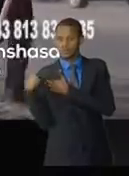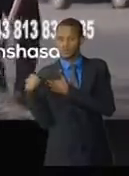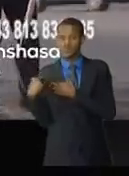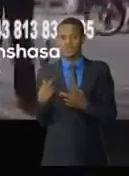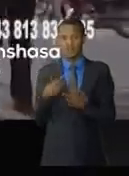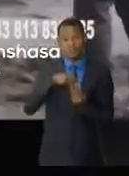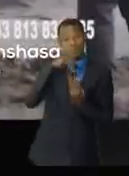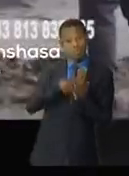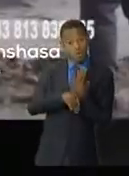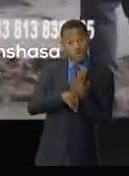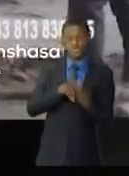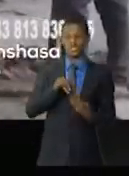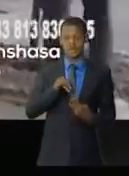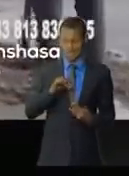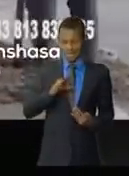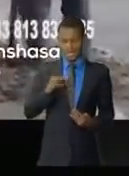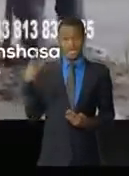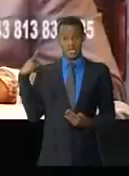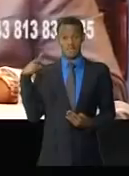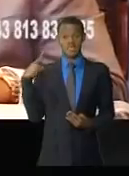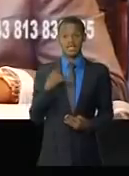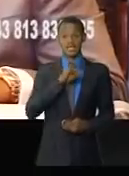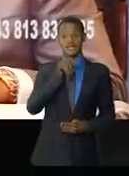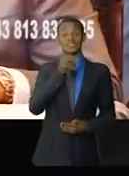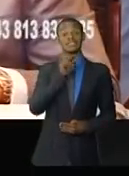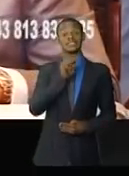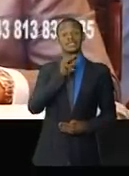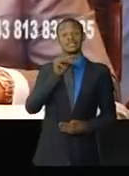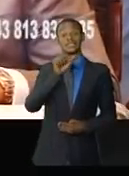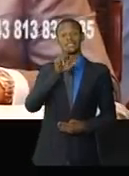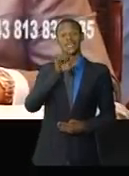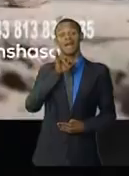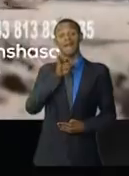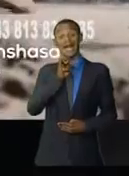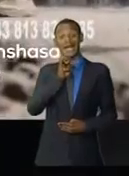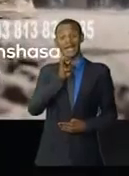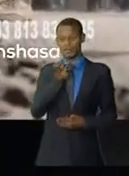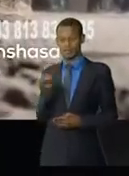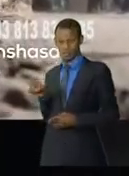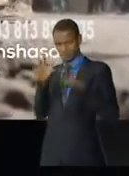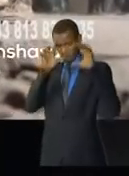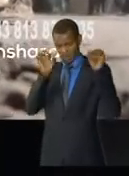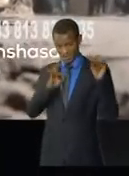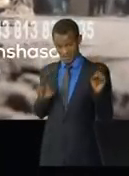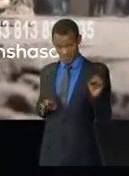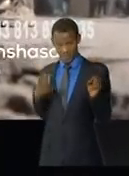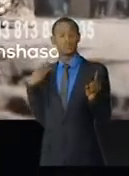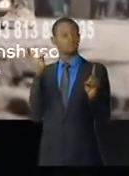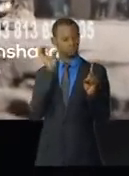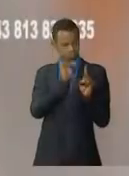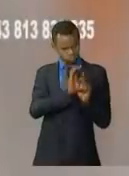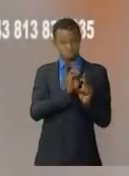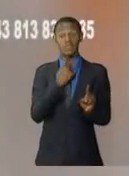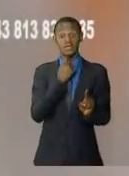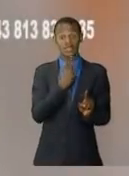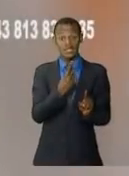les communes de la Funa, s'est vu confier par le chef de l'État la mission d'étendre ce travail qui participe à la